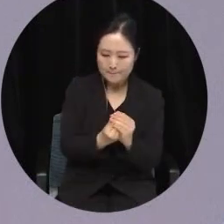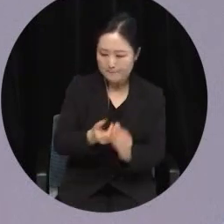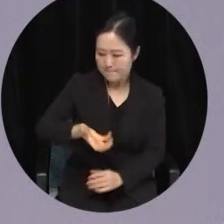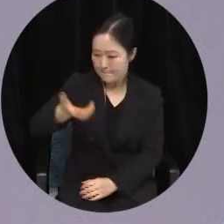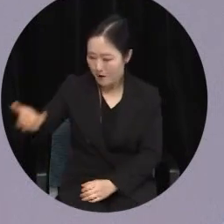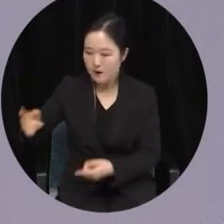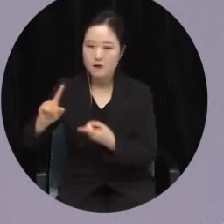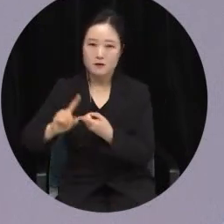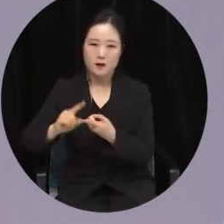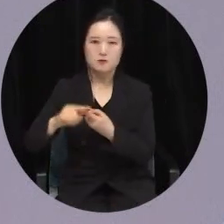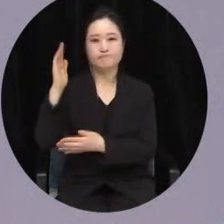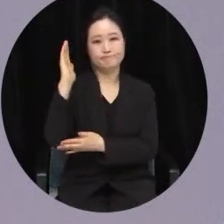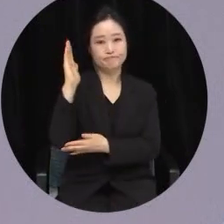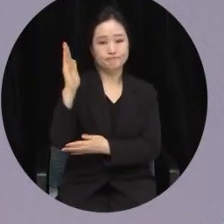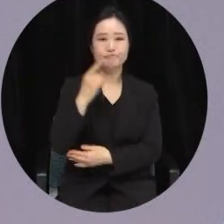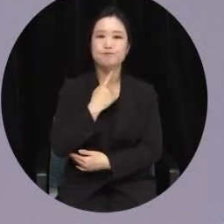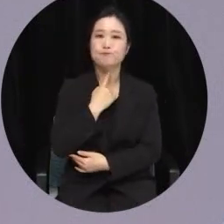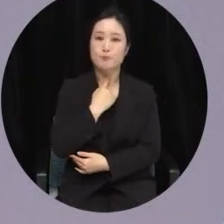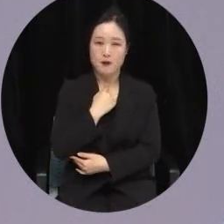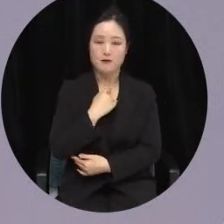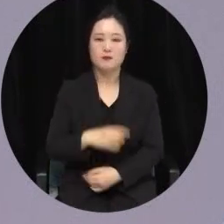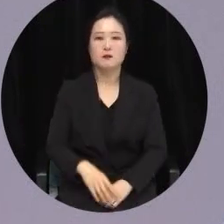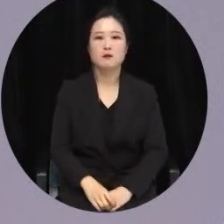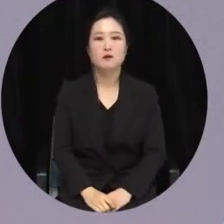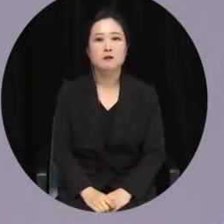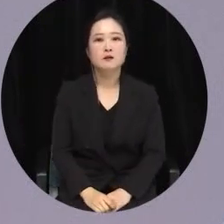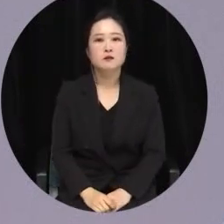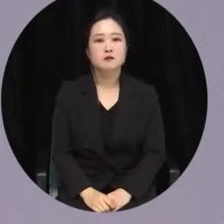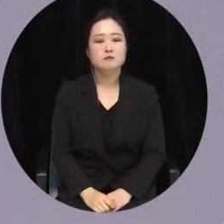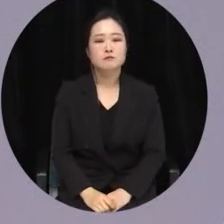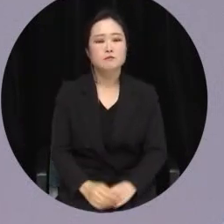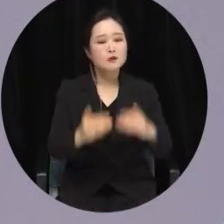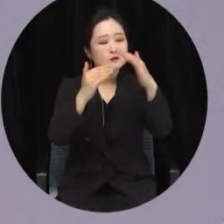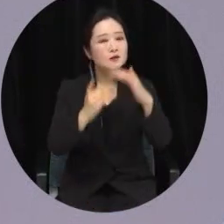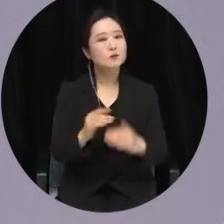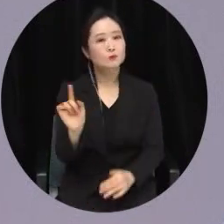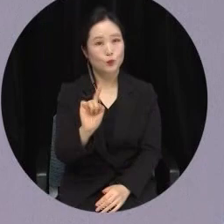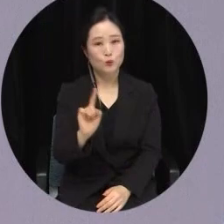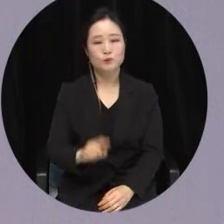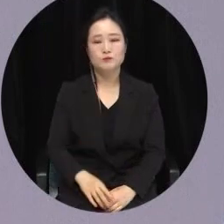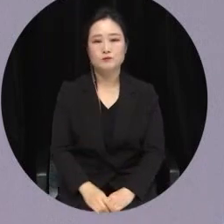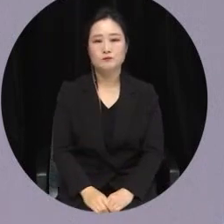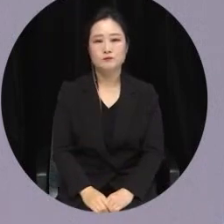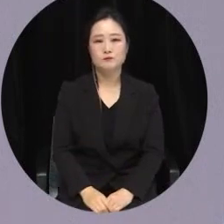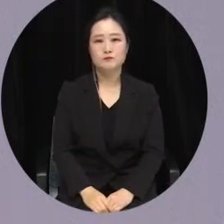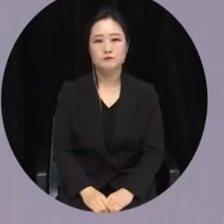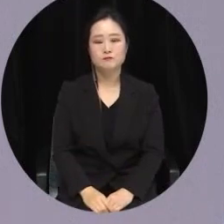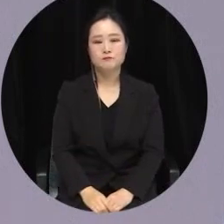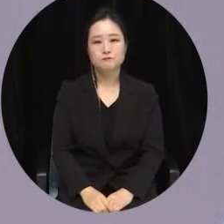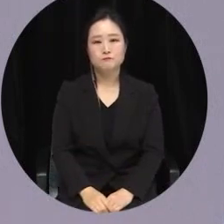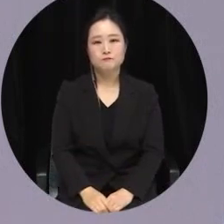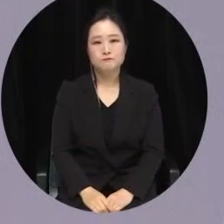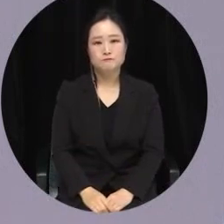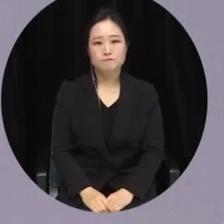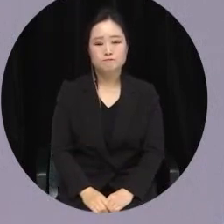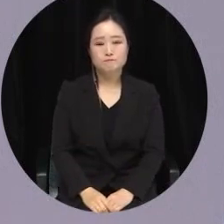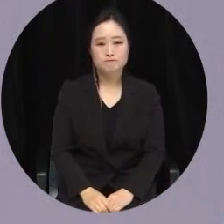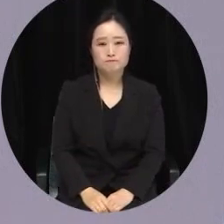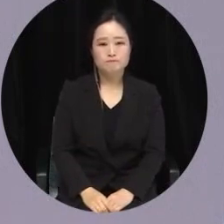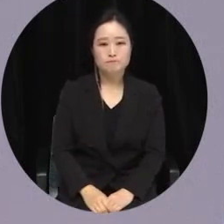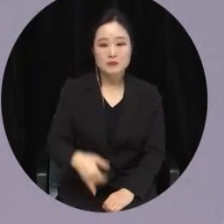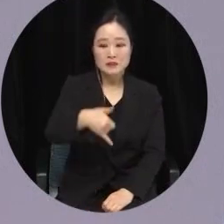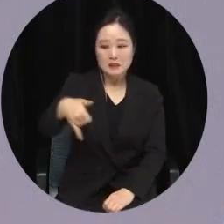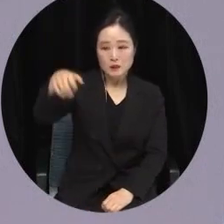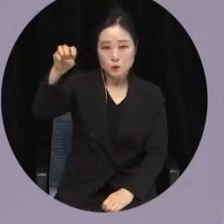방안을 말씀하셨습니다. 그러면서 정확히 뭐라고 말씀하셨냐면 그렇게 되면 양천 등에서도